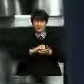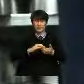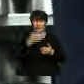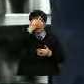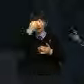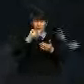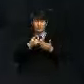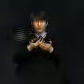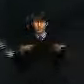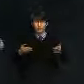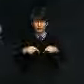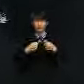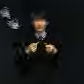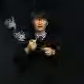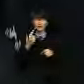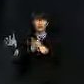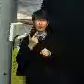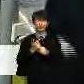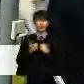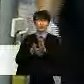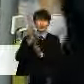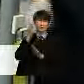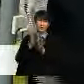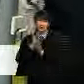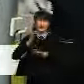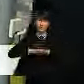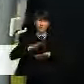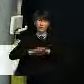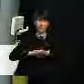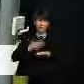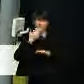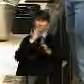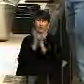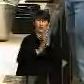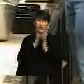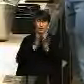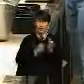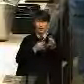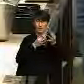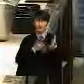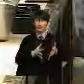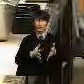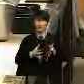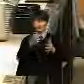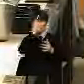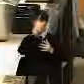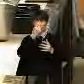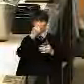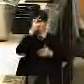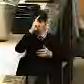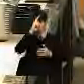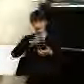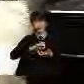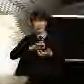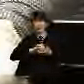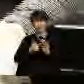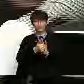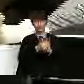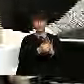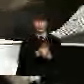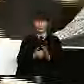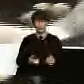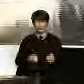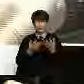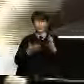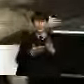동참합니다. 이번에는 남양주시와 농협이 식자재를 기부하면서 도시락 지원 행사가 마련됐습니다. 행사를